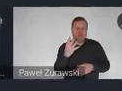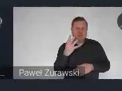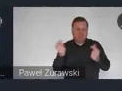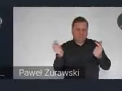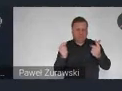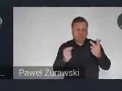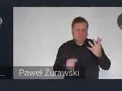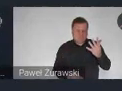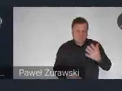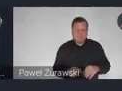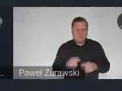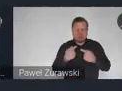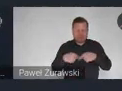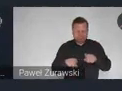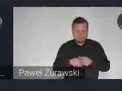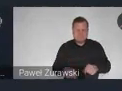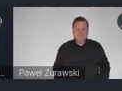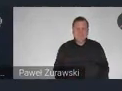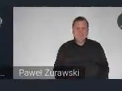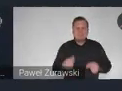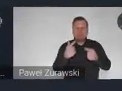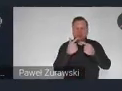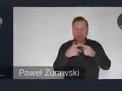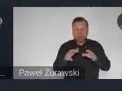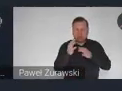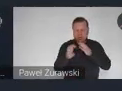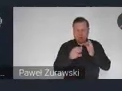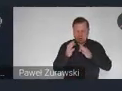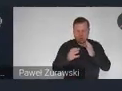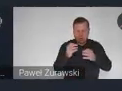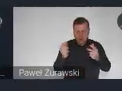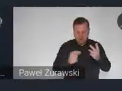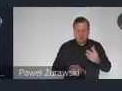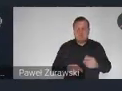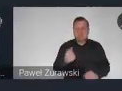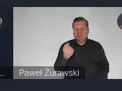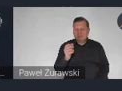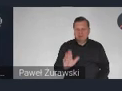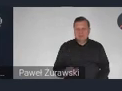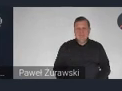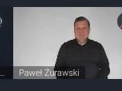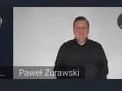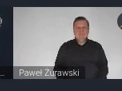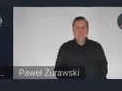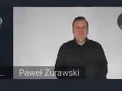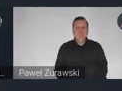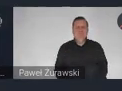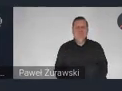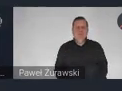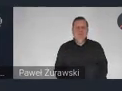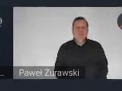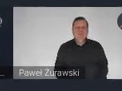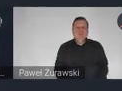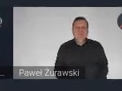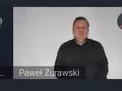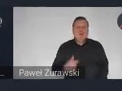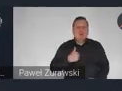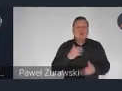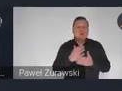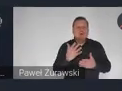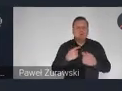każdy z nich pokrótce za chwilkę Omówię nadmienię tylko że